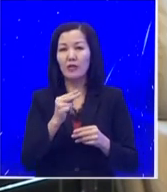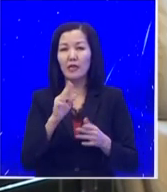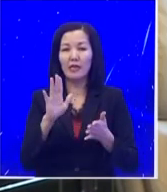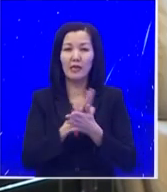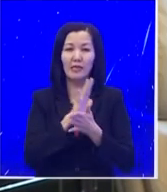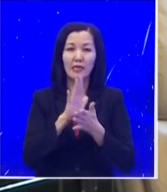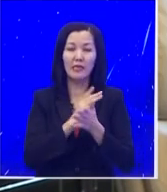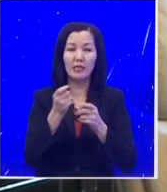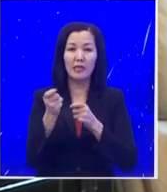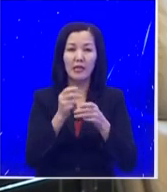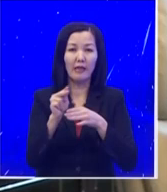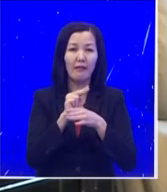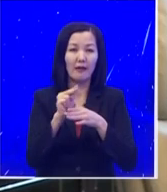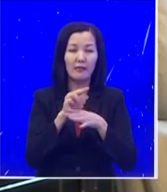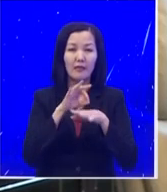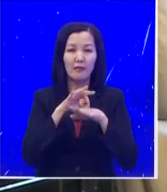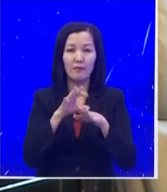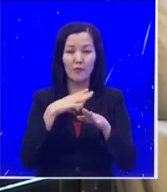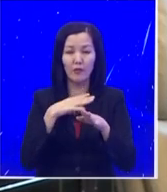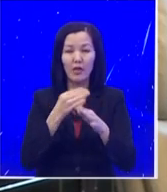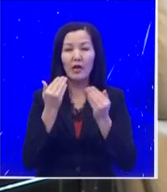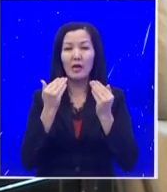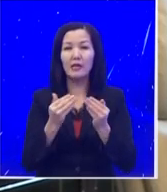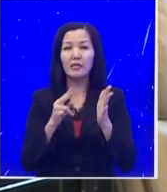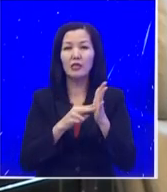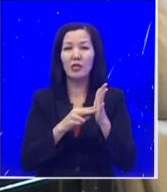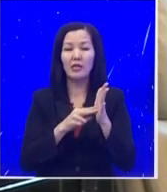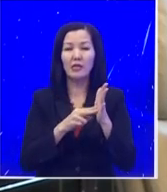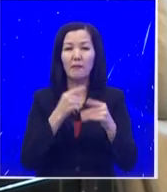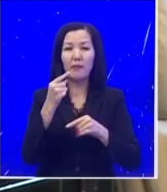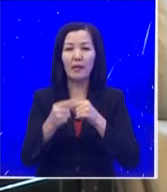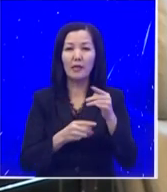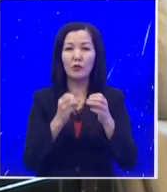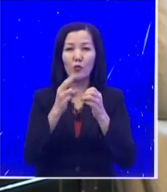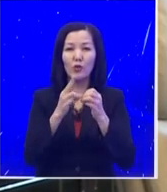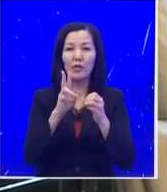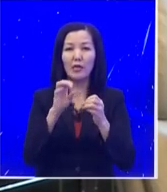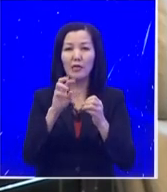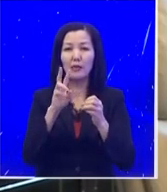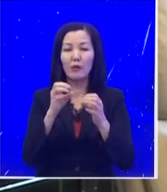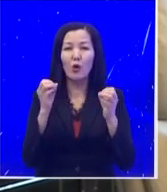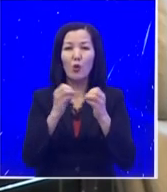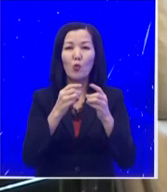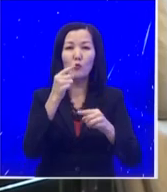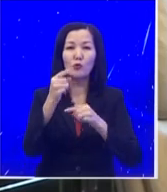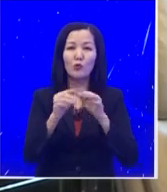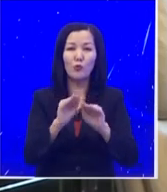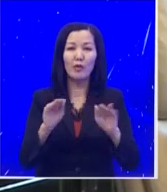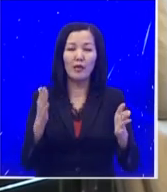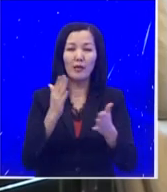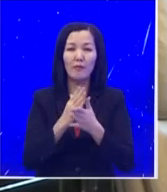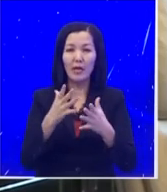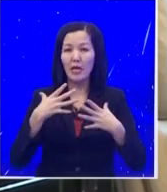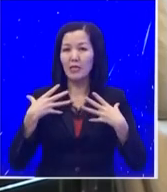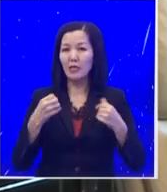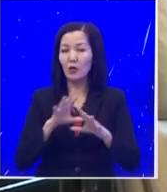баспаларында редакторлық қызмет атқарды. Бүгінде атамыздың 7 баласынан тараған 12 немере, 10 шөбересі бар. Барлығымыз оның